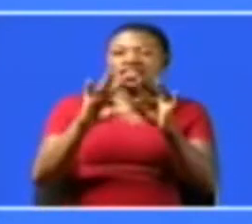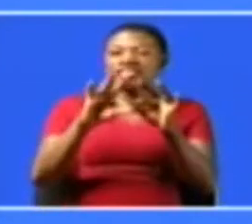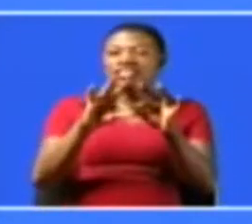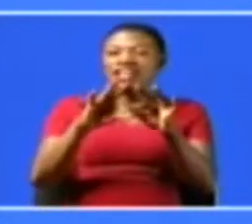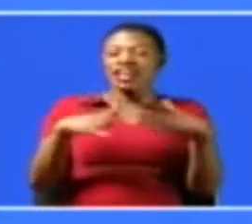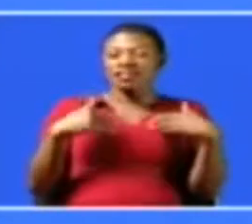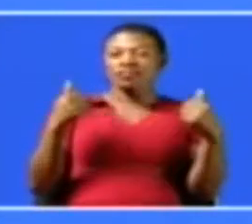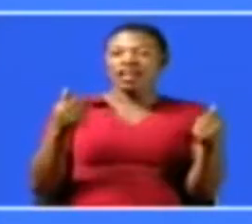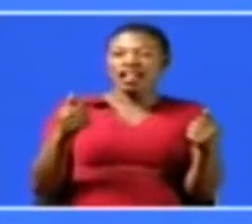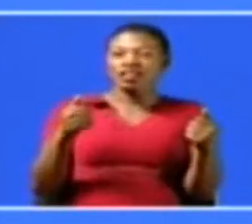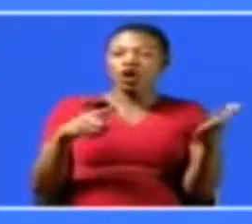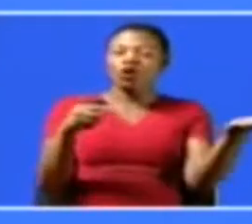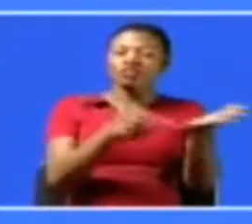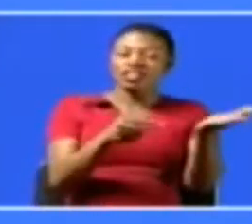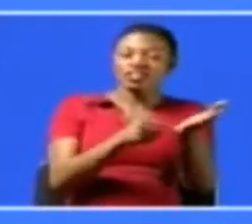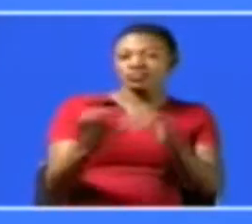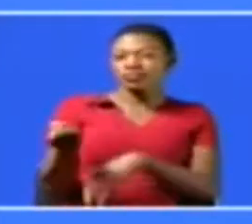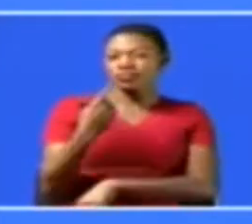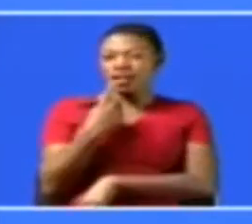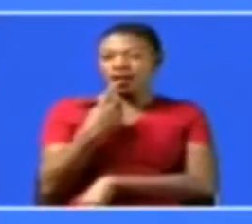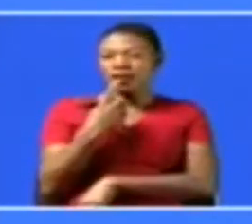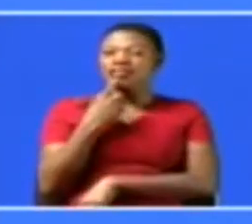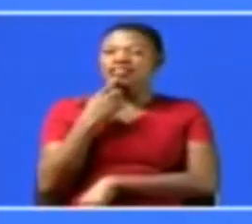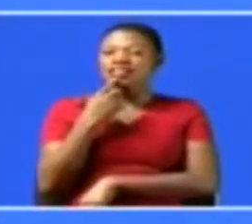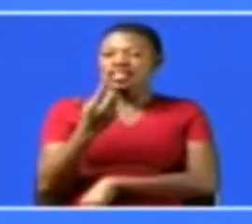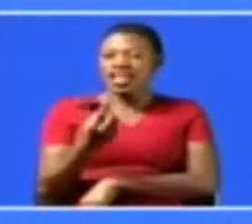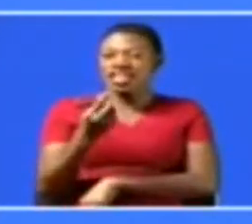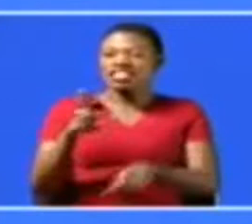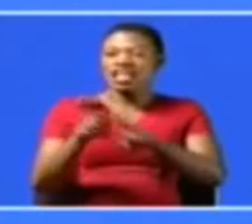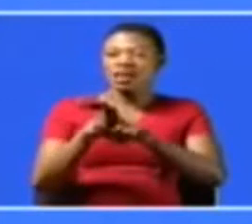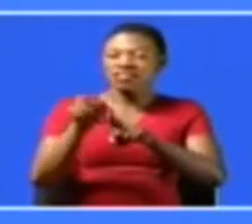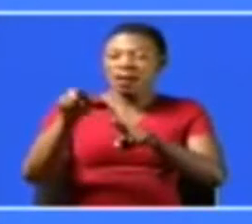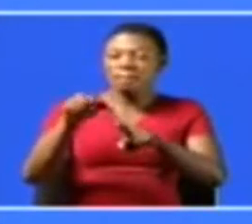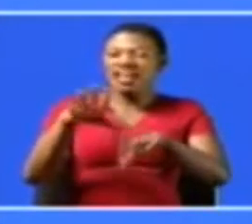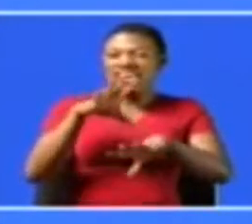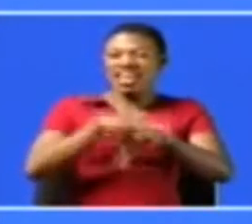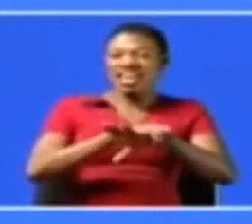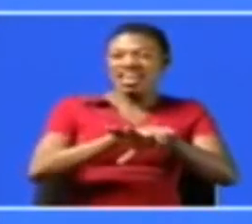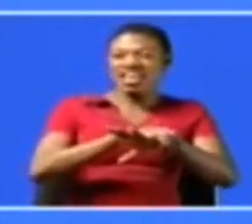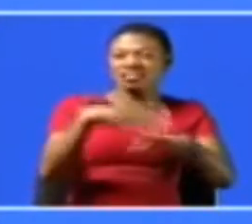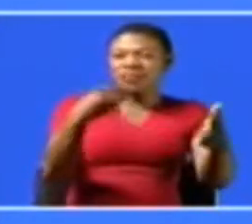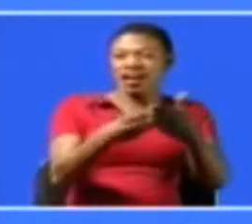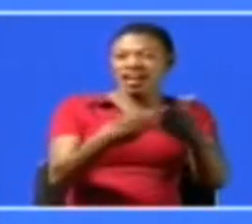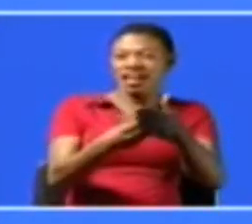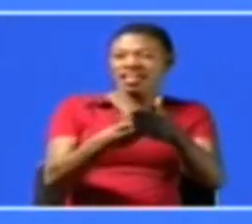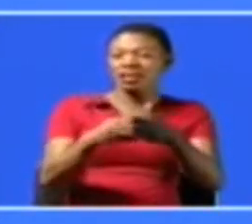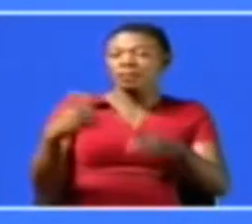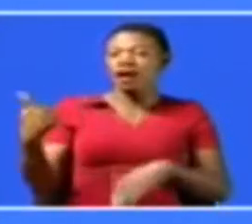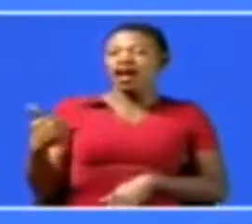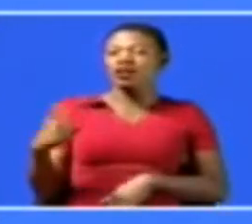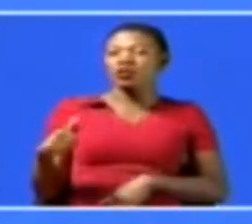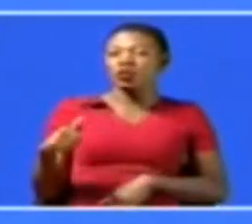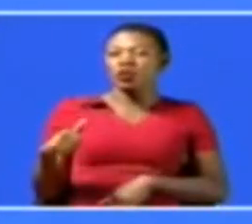wa maabara na wanateknolojia wa farmasia wamesema pia bado hawajapokea ada za vyama vya kutetea